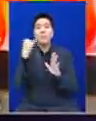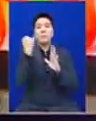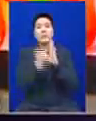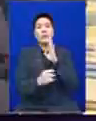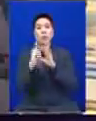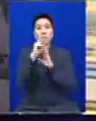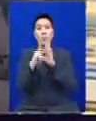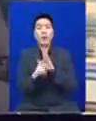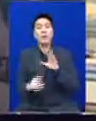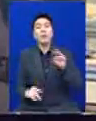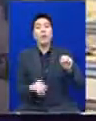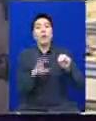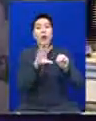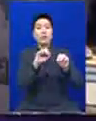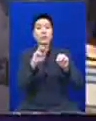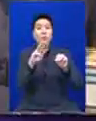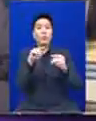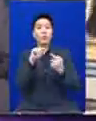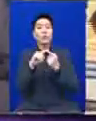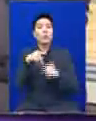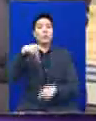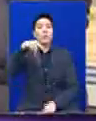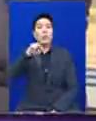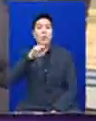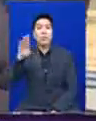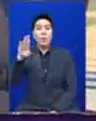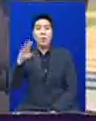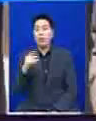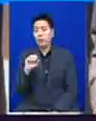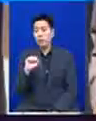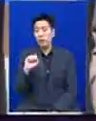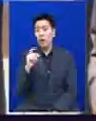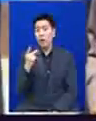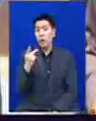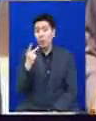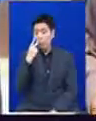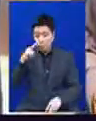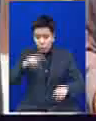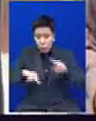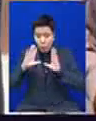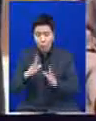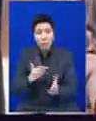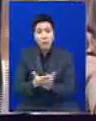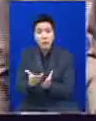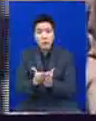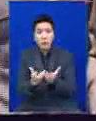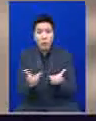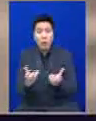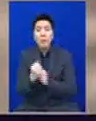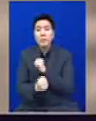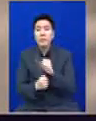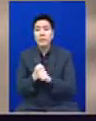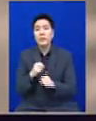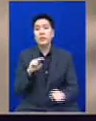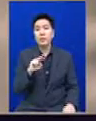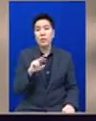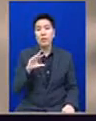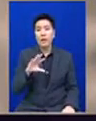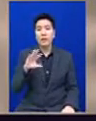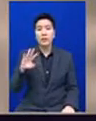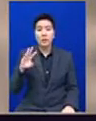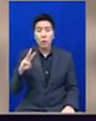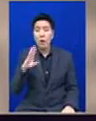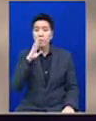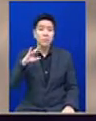ตามมาตรา56แห่งพระราชบัญญัติคุ้มครองผู้บริโภคฉบับที่3พุทธศักราช2546หากฝ่าฝืนจะถูกด